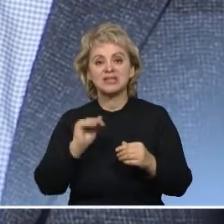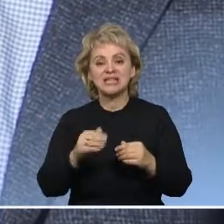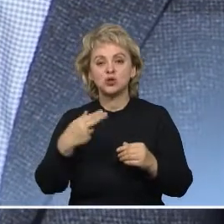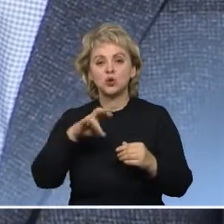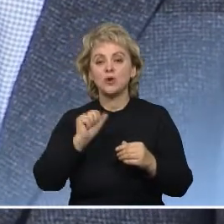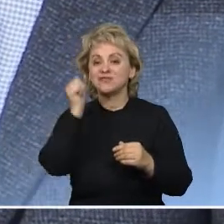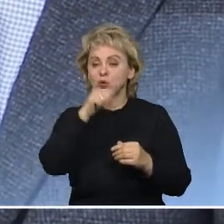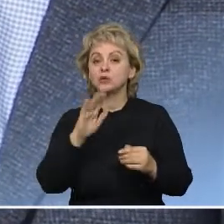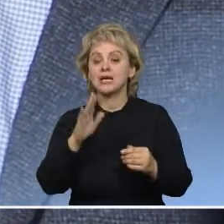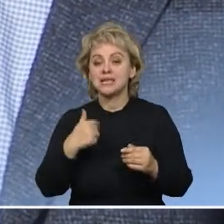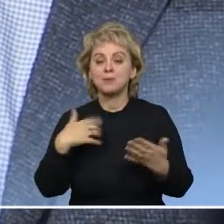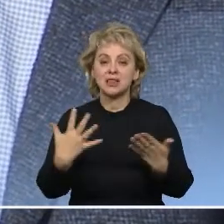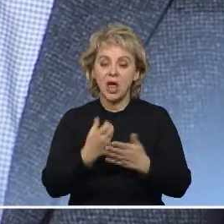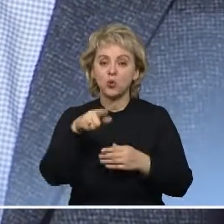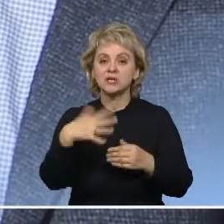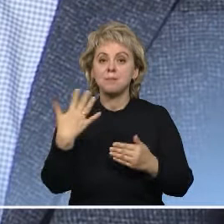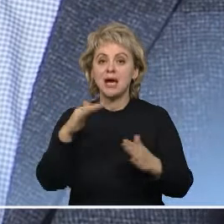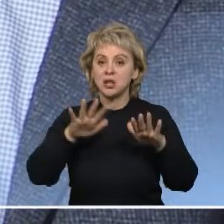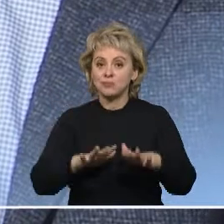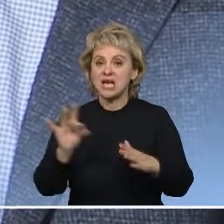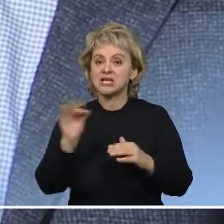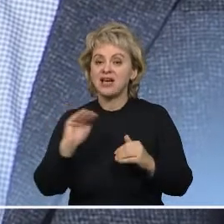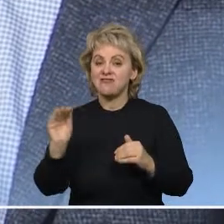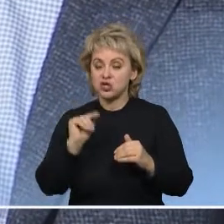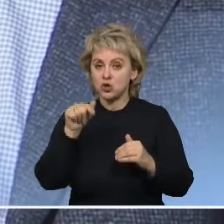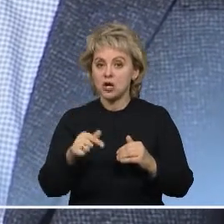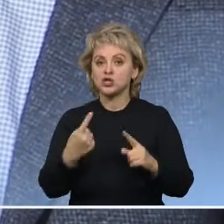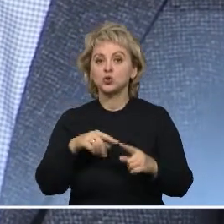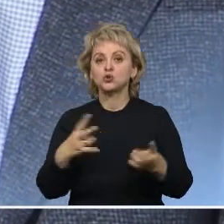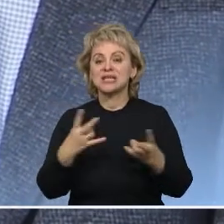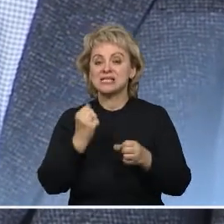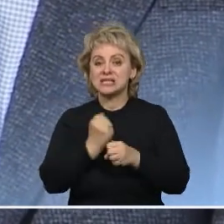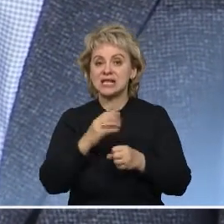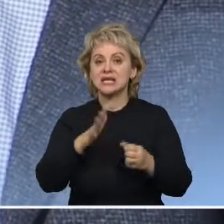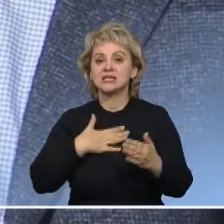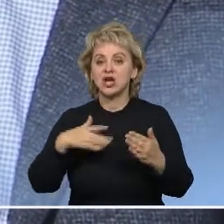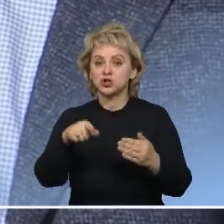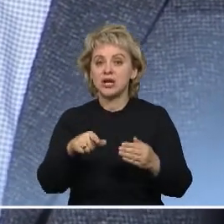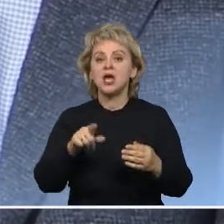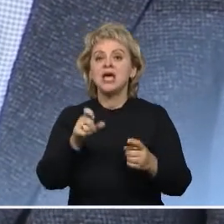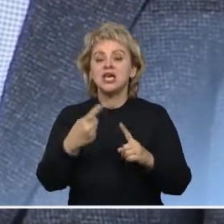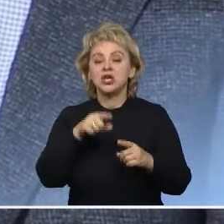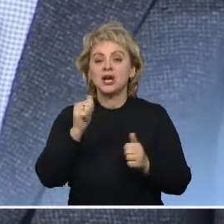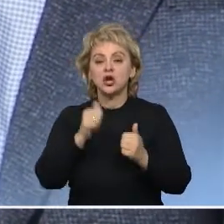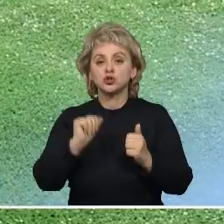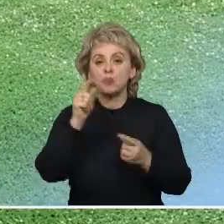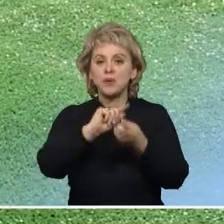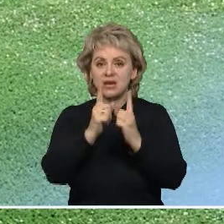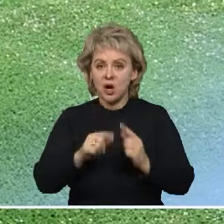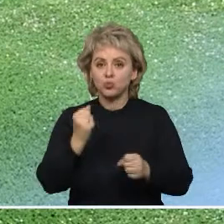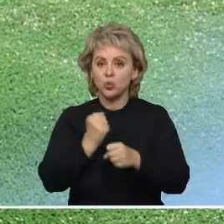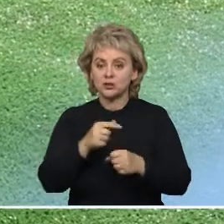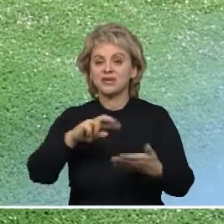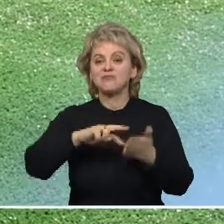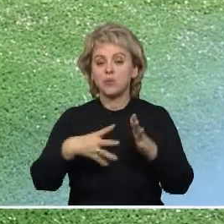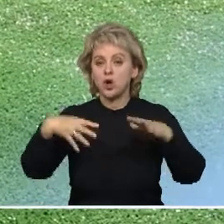тонн в год, хотя мы находимся на 5-м месте в Российской Федерации, нужно делать заметные шаги и в производстве, и в переработке.